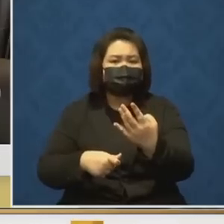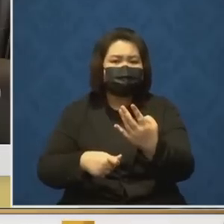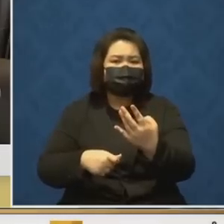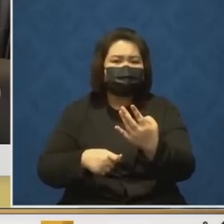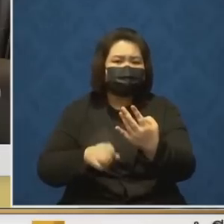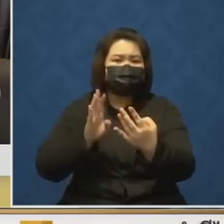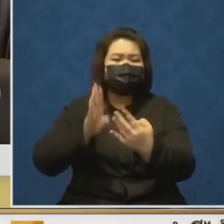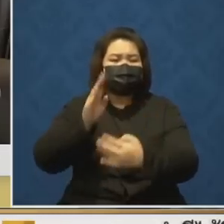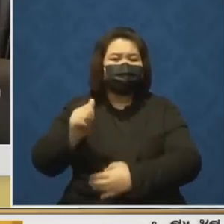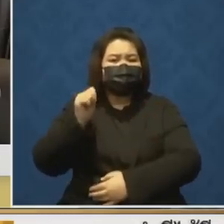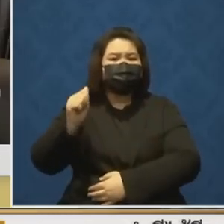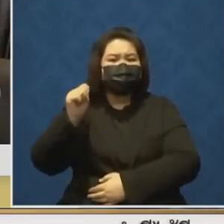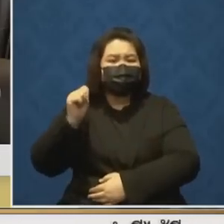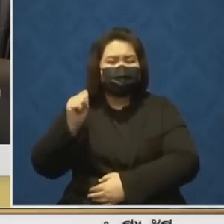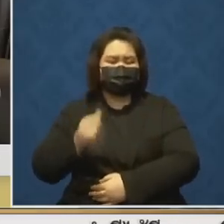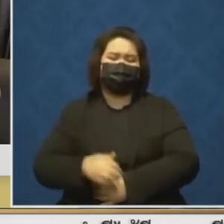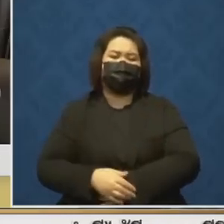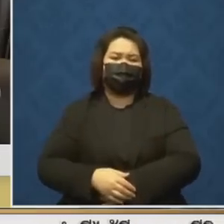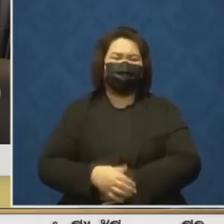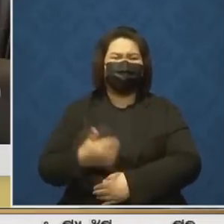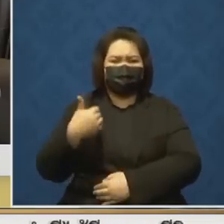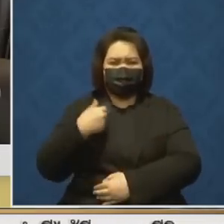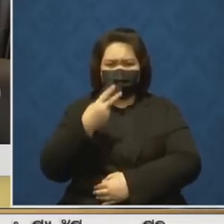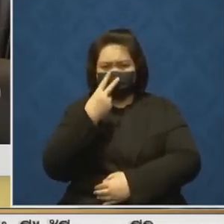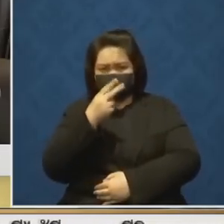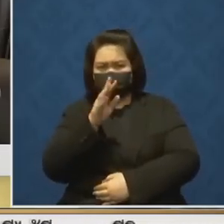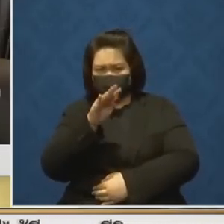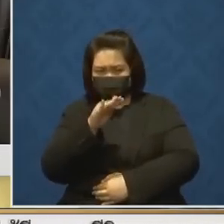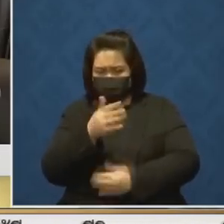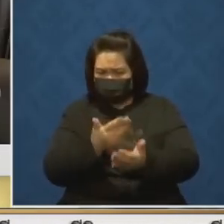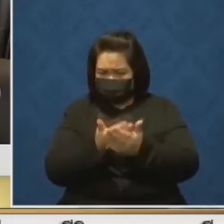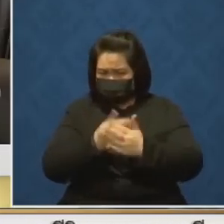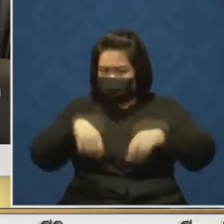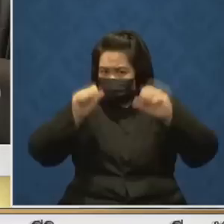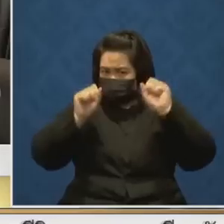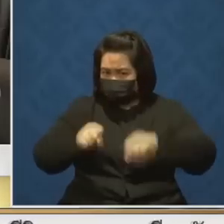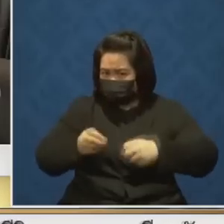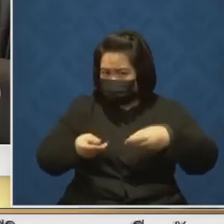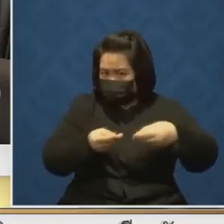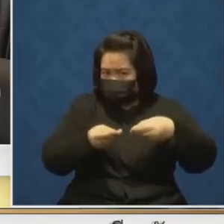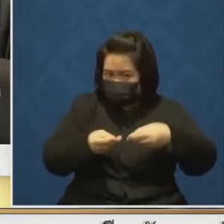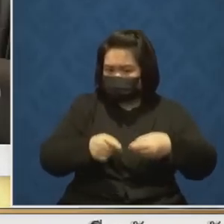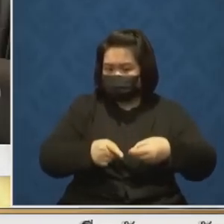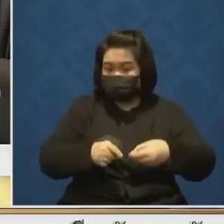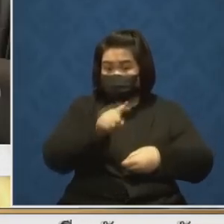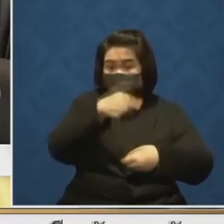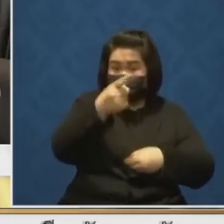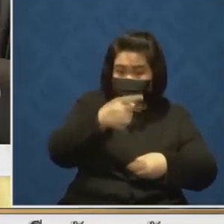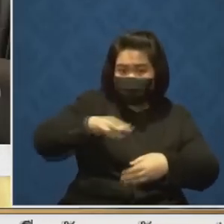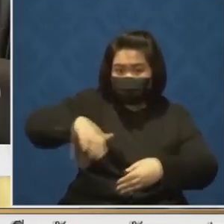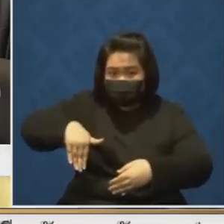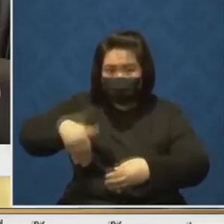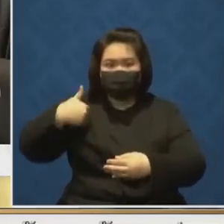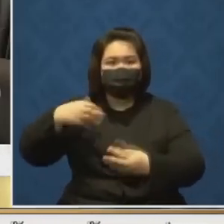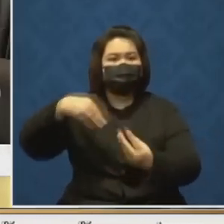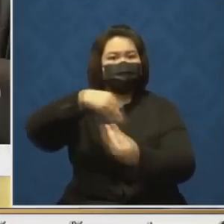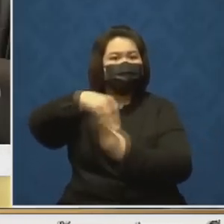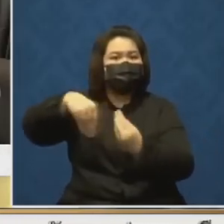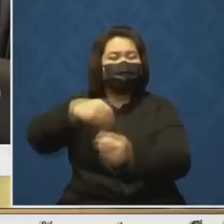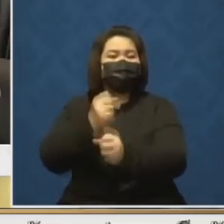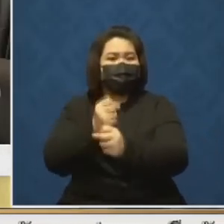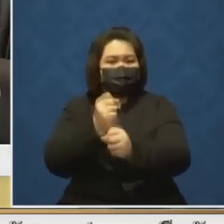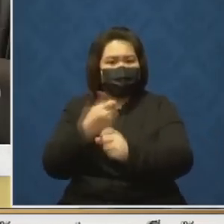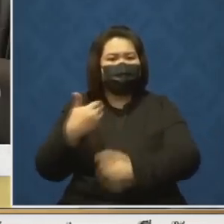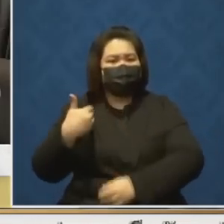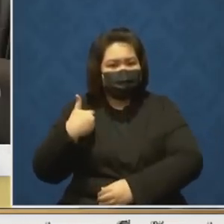และอยัมลัษณะที่สอบไปในทางการหัวประมู อย่เหนได้ชัดผัดกัน heutบผัดกันชงผัดกัได้งานผลักัน